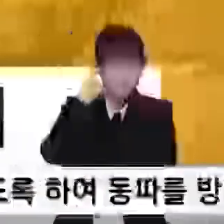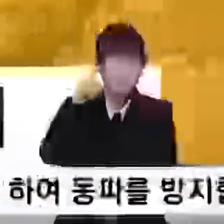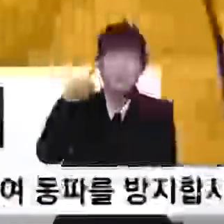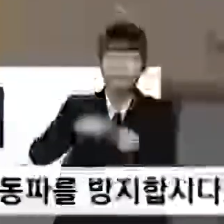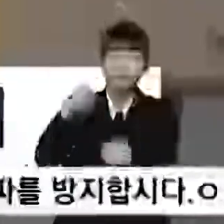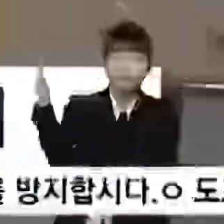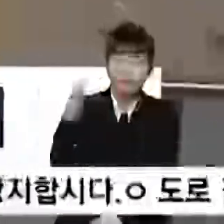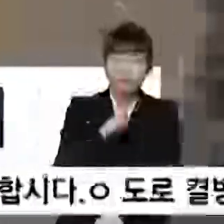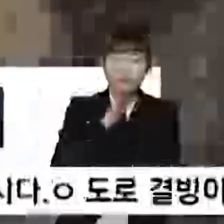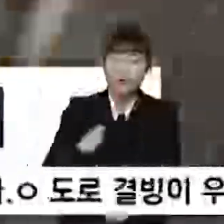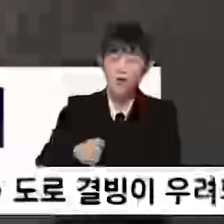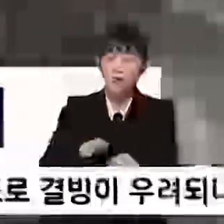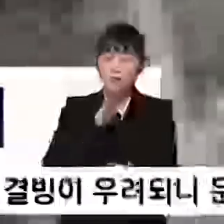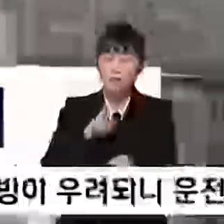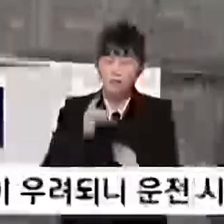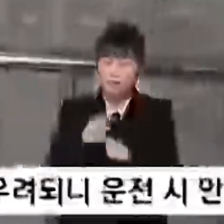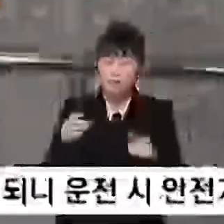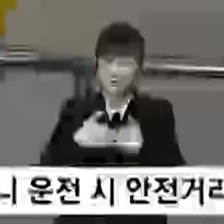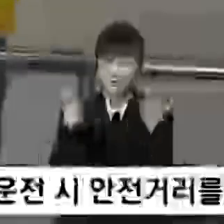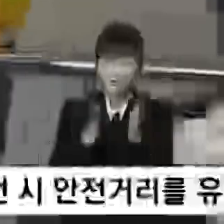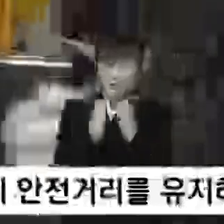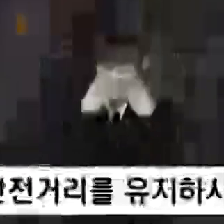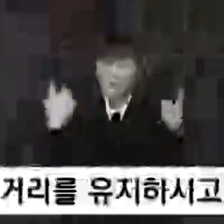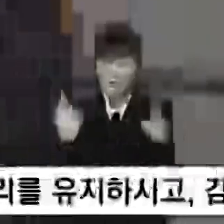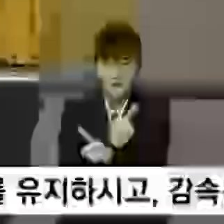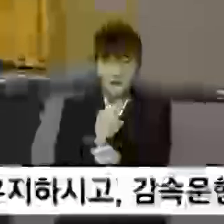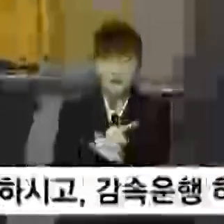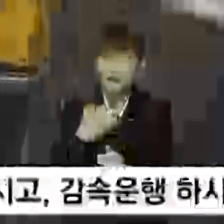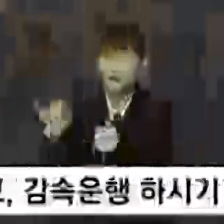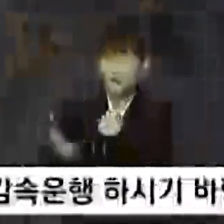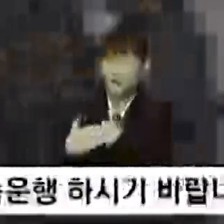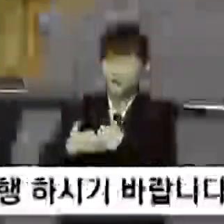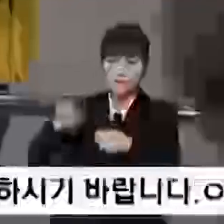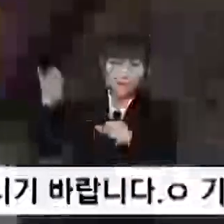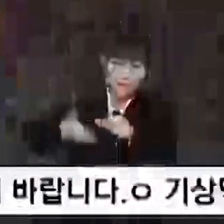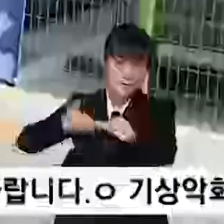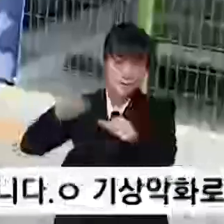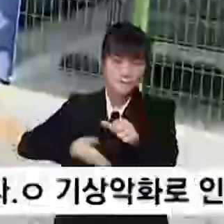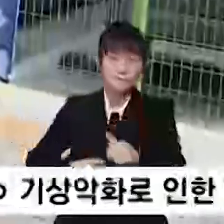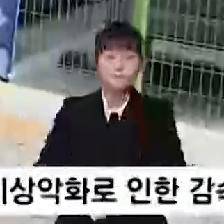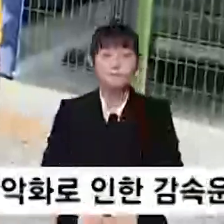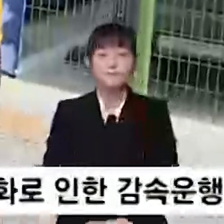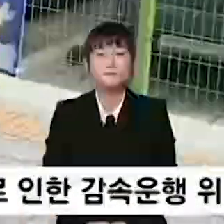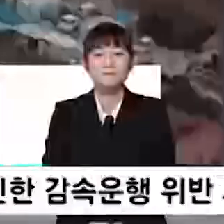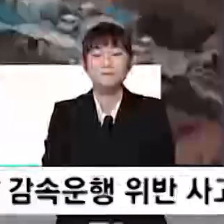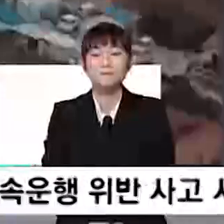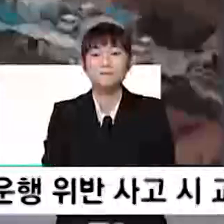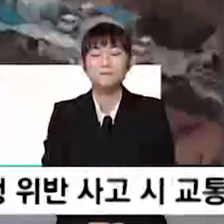정의당을 혁신하고 재창당하겠다며 지역민들의 지지를 당부했습니다.